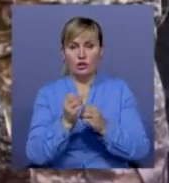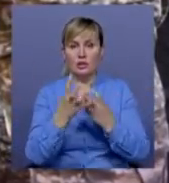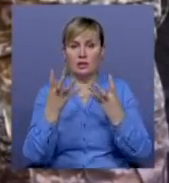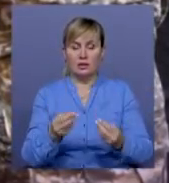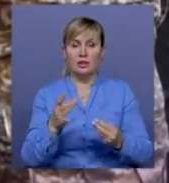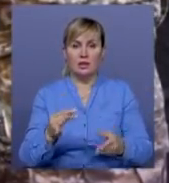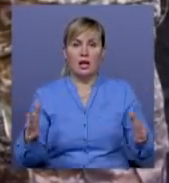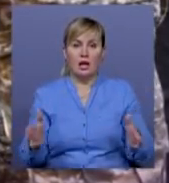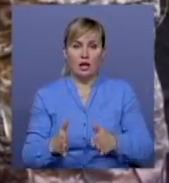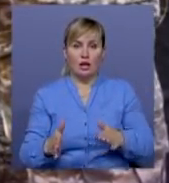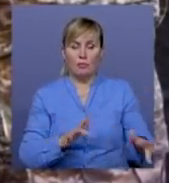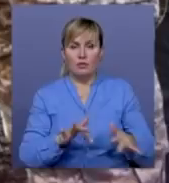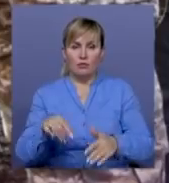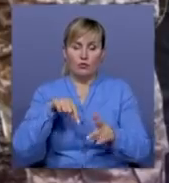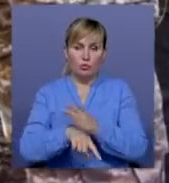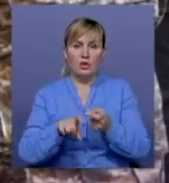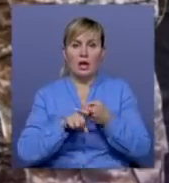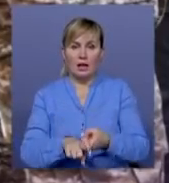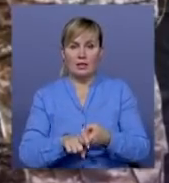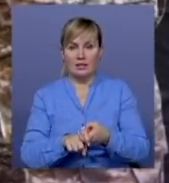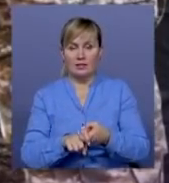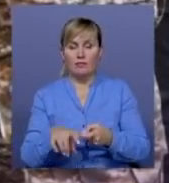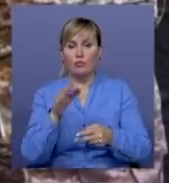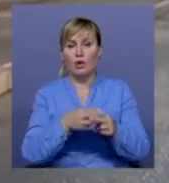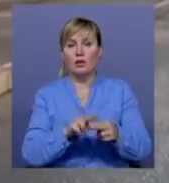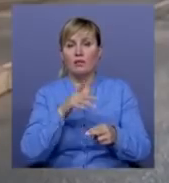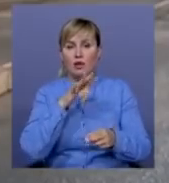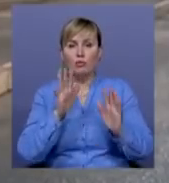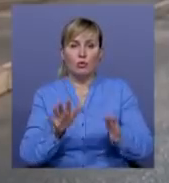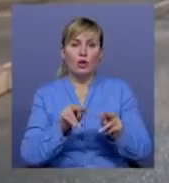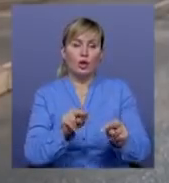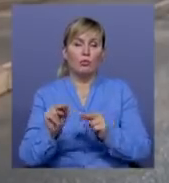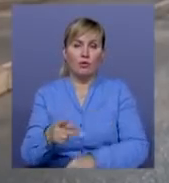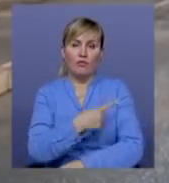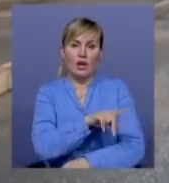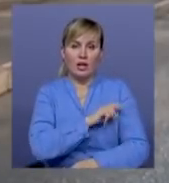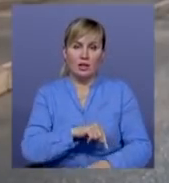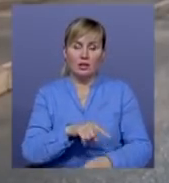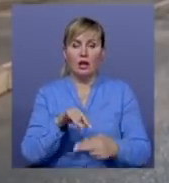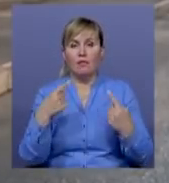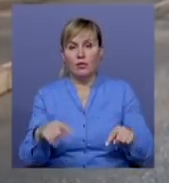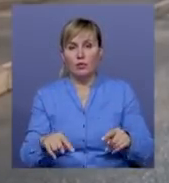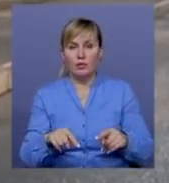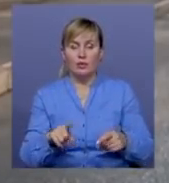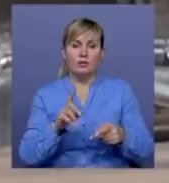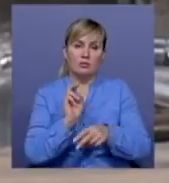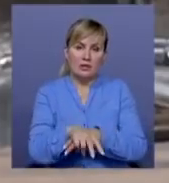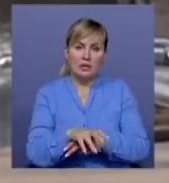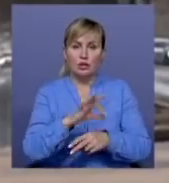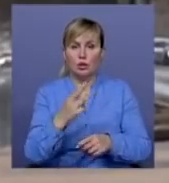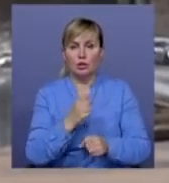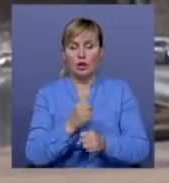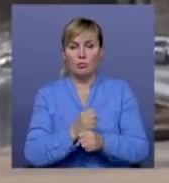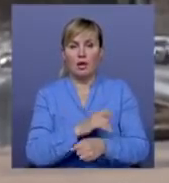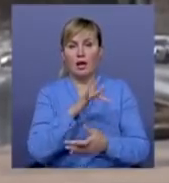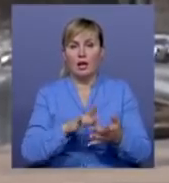и ограничить передвижение внутри карантинной зоны. Все это время их будут наблюдать врачи, а в отдельных случаях навещать социальные работники.